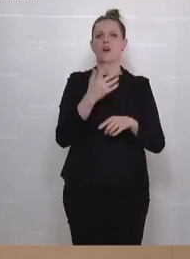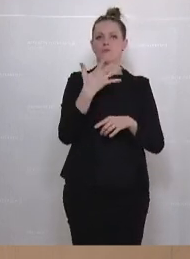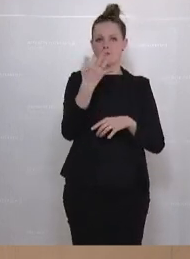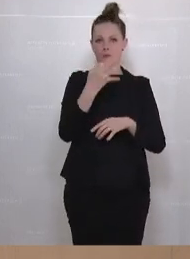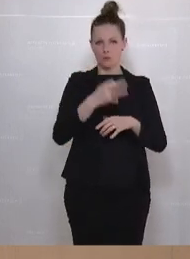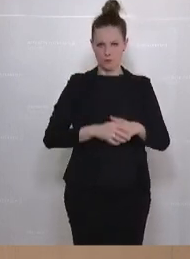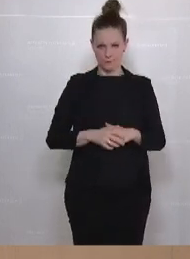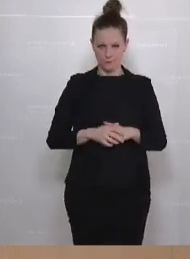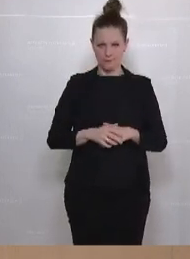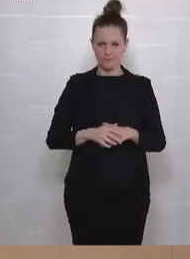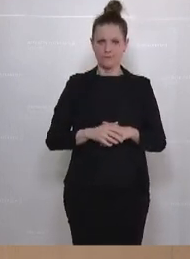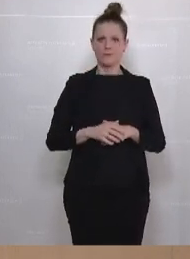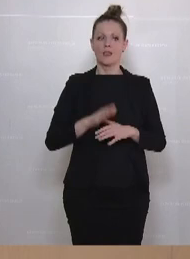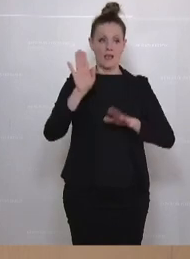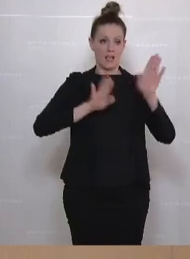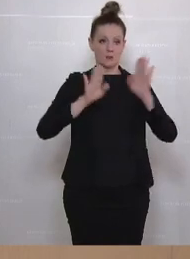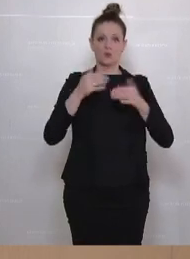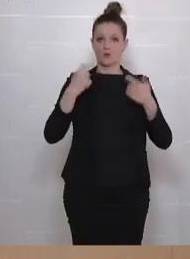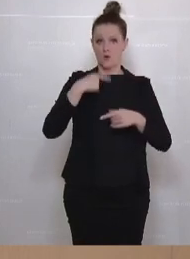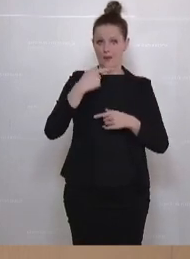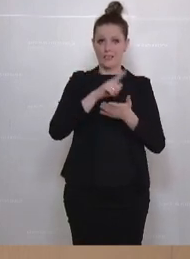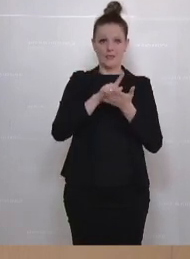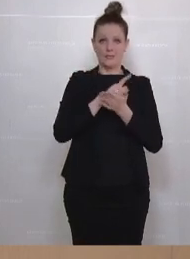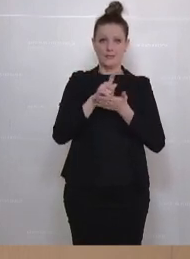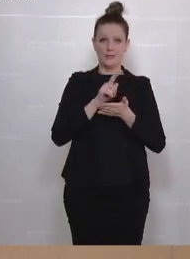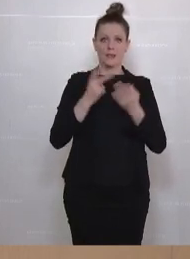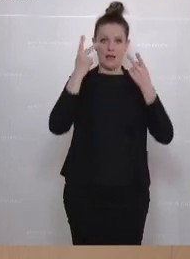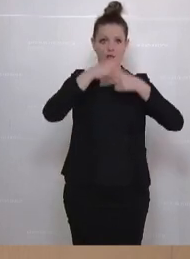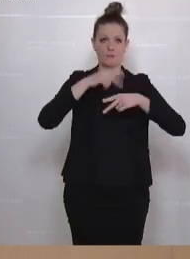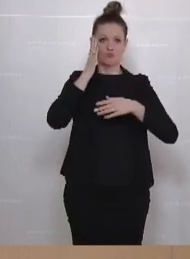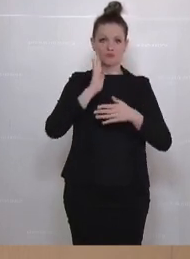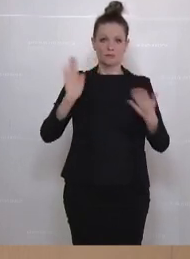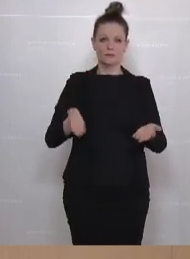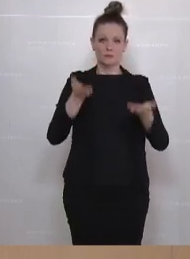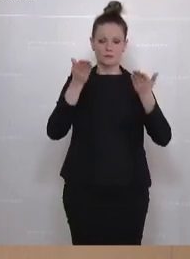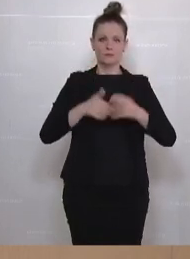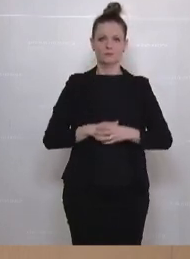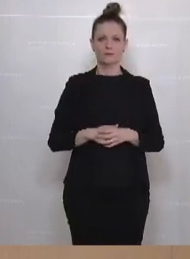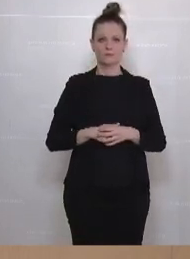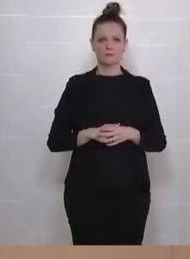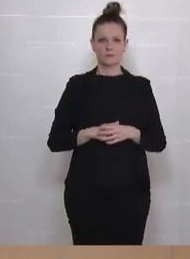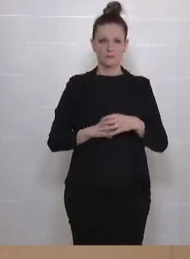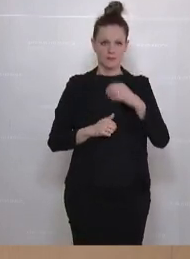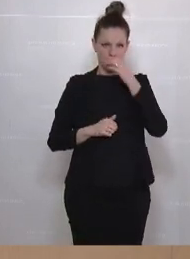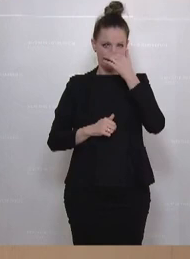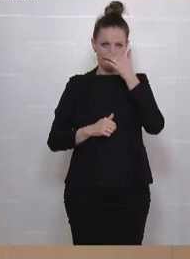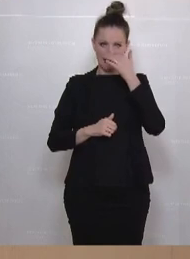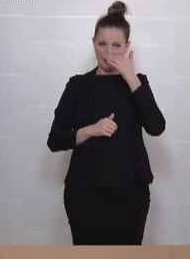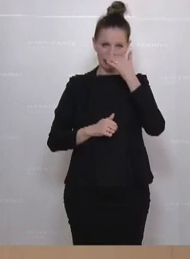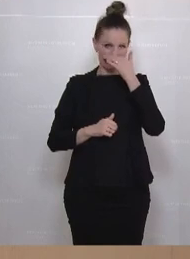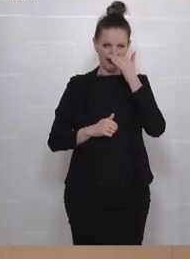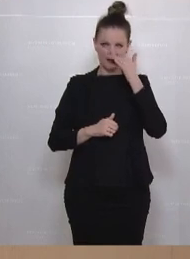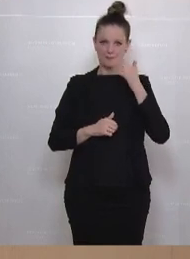Wer mit diesen dargestellten Redezeiten einverstanden ist, den bitte ich um ein dementsprechendes Zeichen. Das